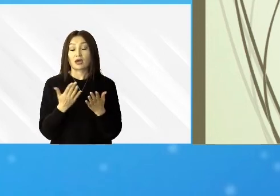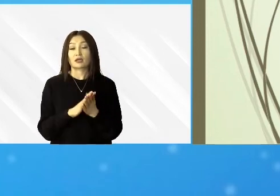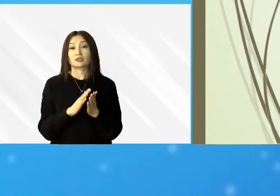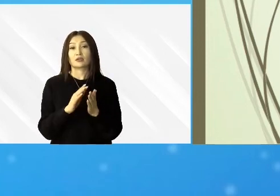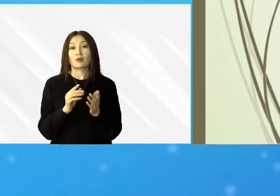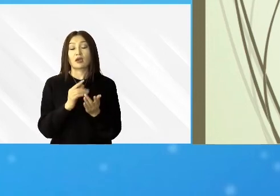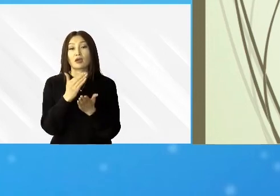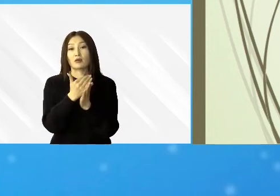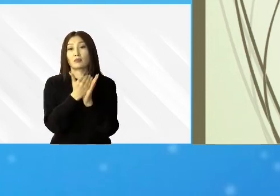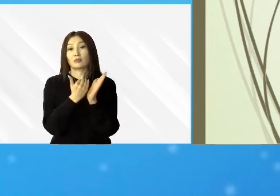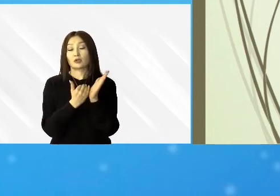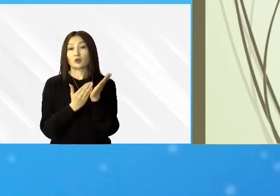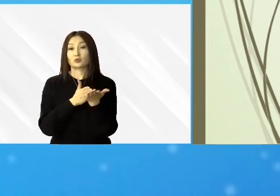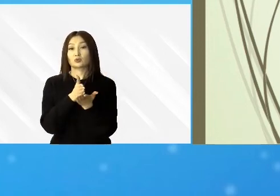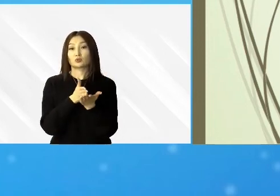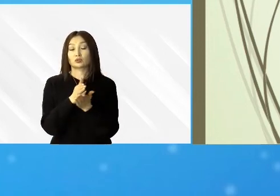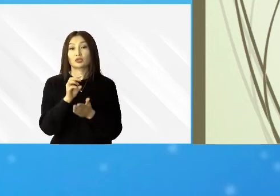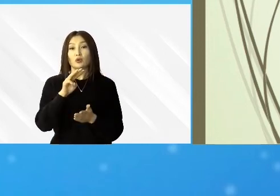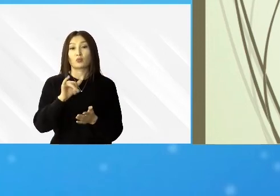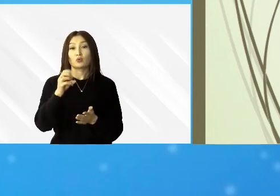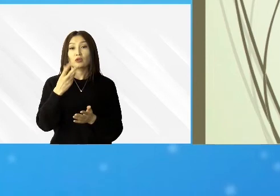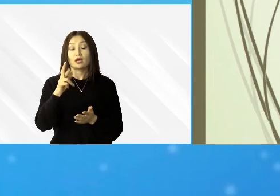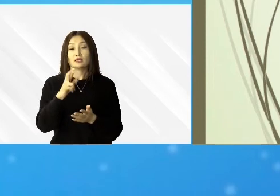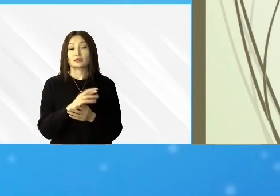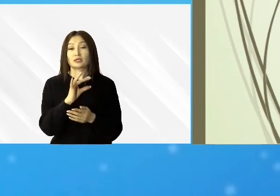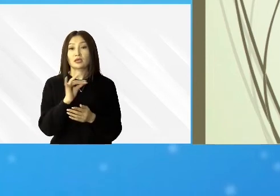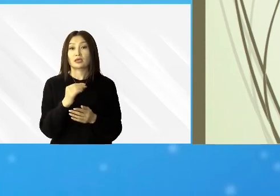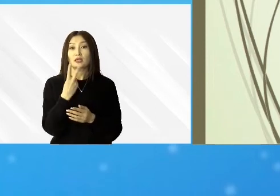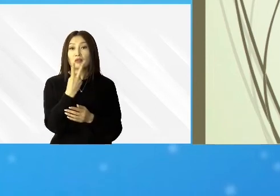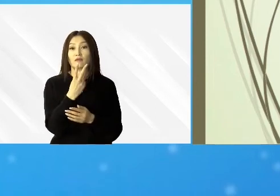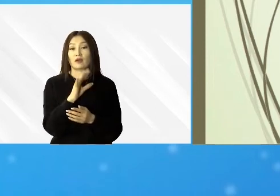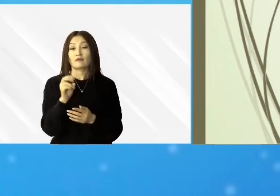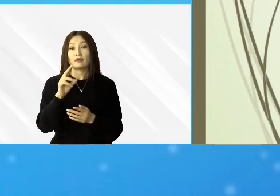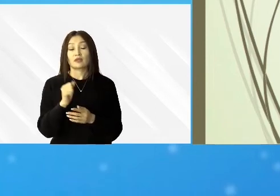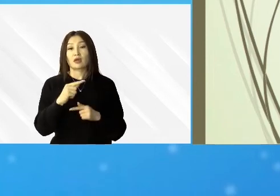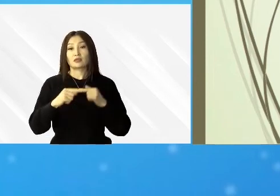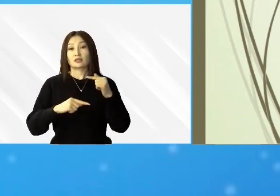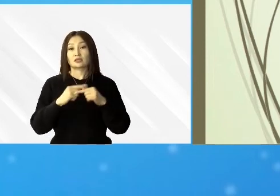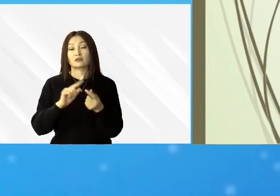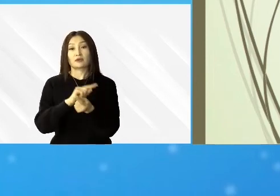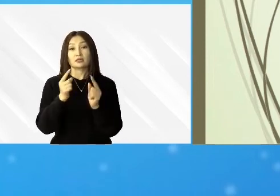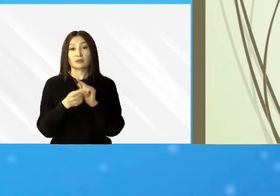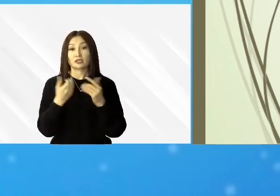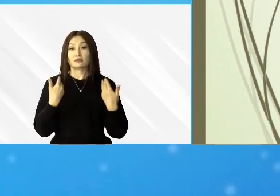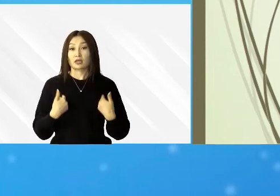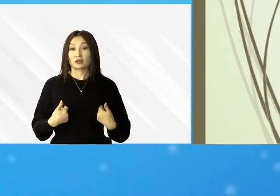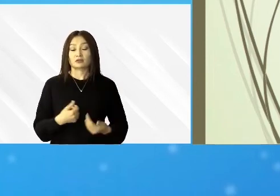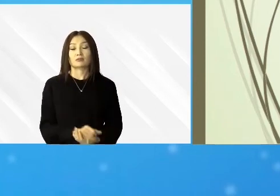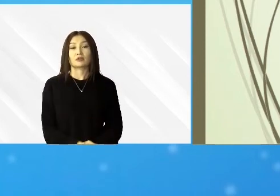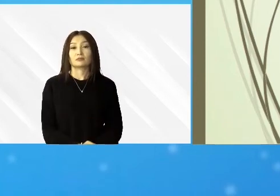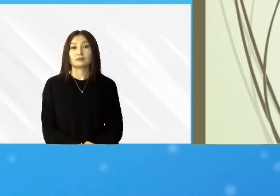эволюционным материалом служат мутации и комбинации, то есть два вида наследственной изменчивости организмов.